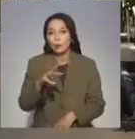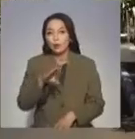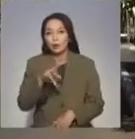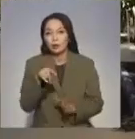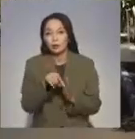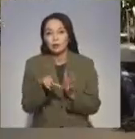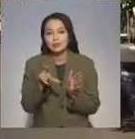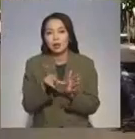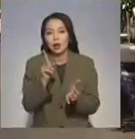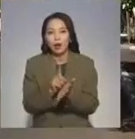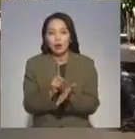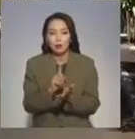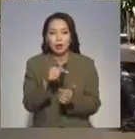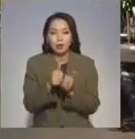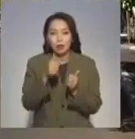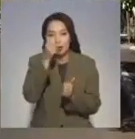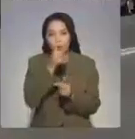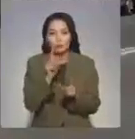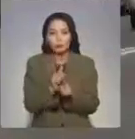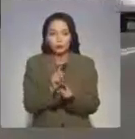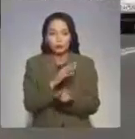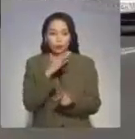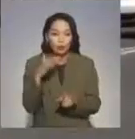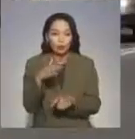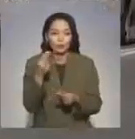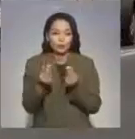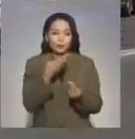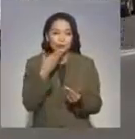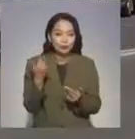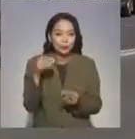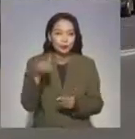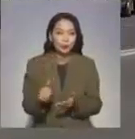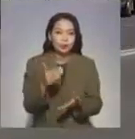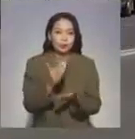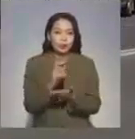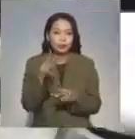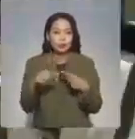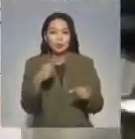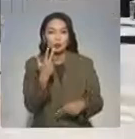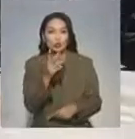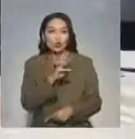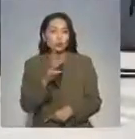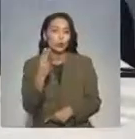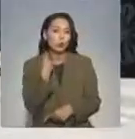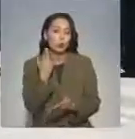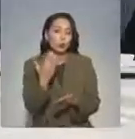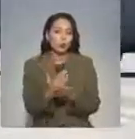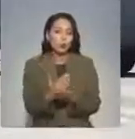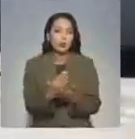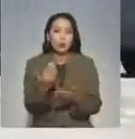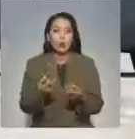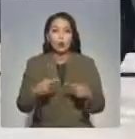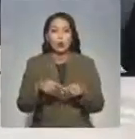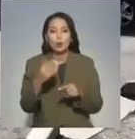салық міндетіне тіпті жылдар бойы міз бақпай жүргендер бар. Кейбірінің борышы 3 миллион теңгеден асады. Алайда құзырлар